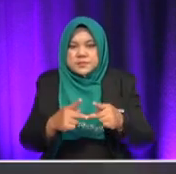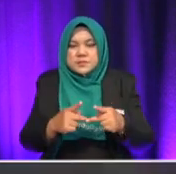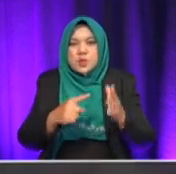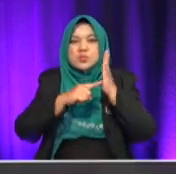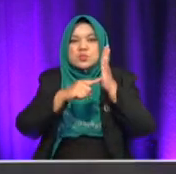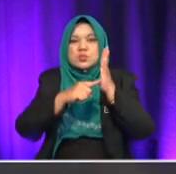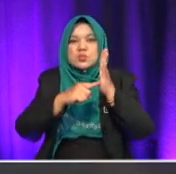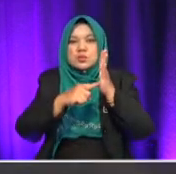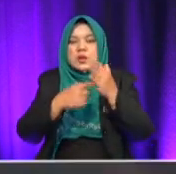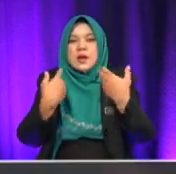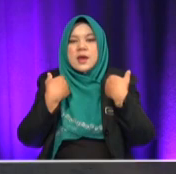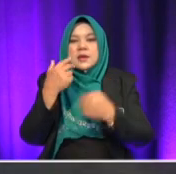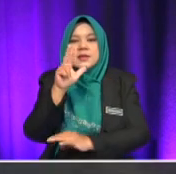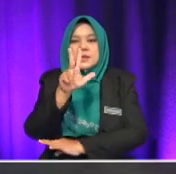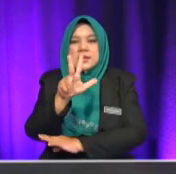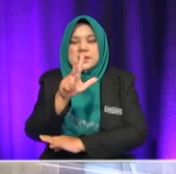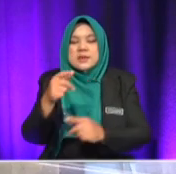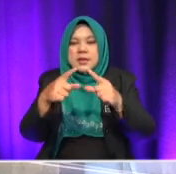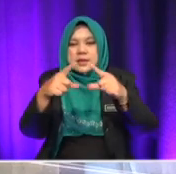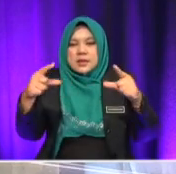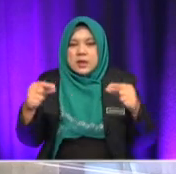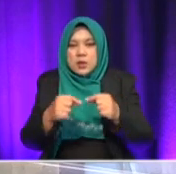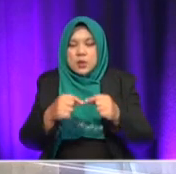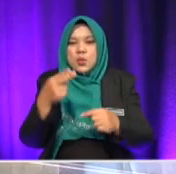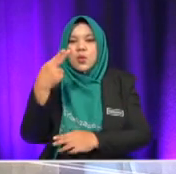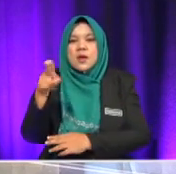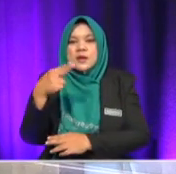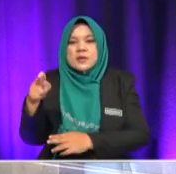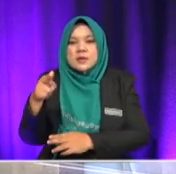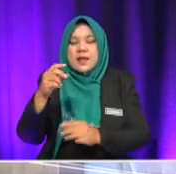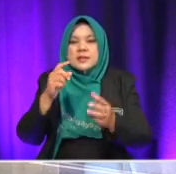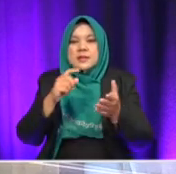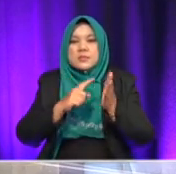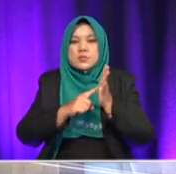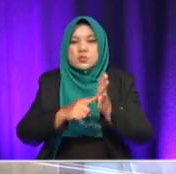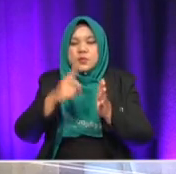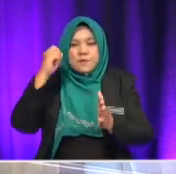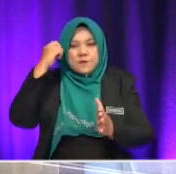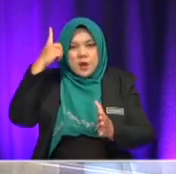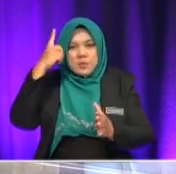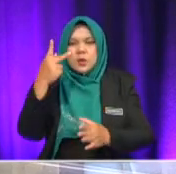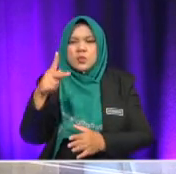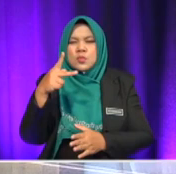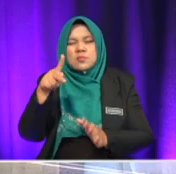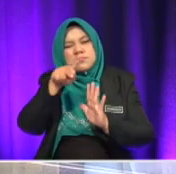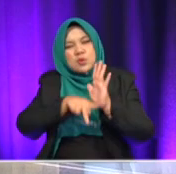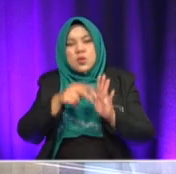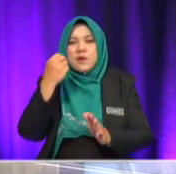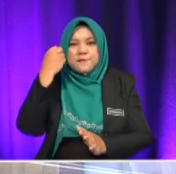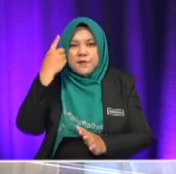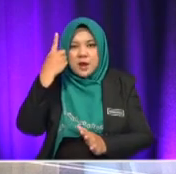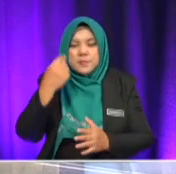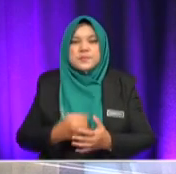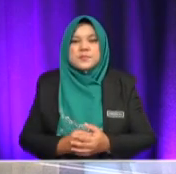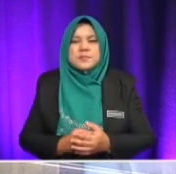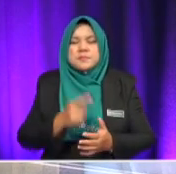kita ada tiga hijau tanda paham kuning tanda kurang paham masih lagi